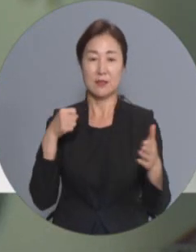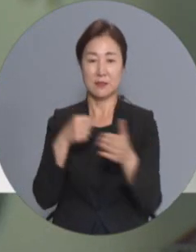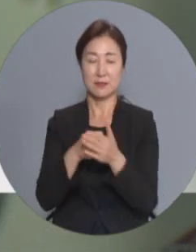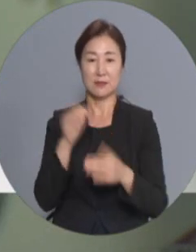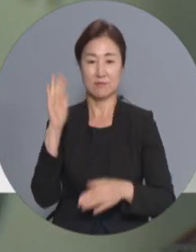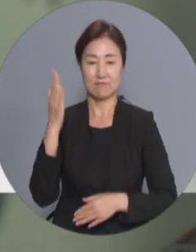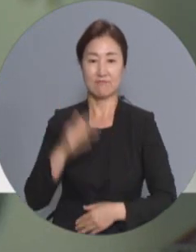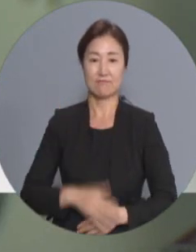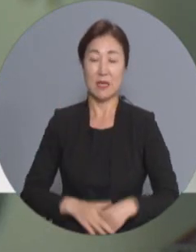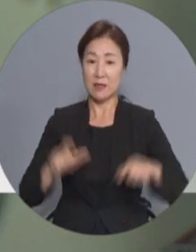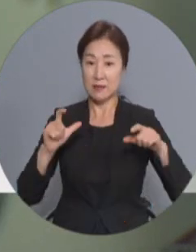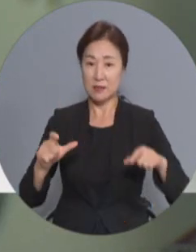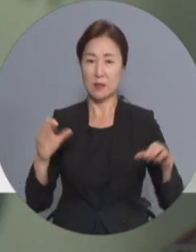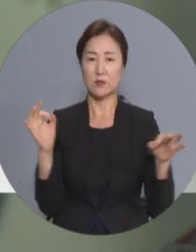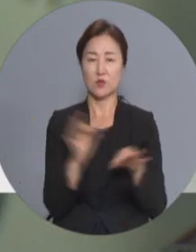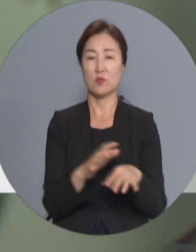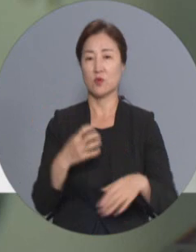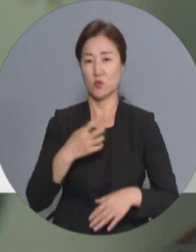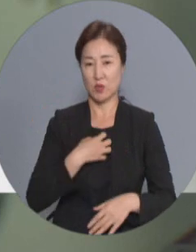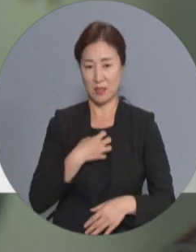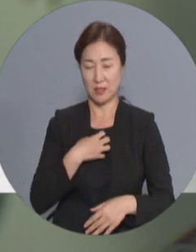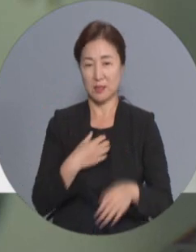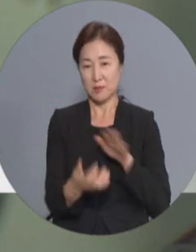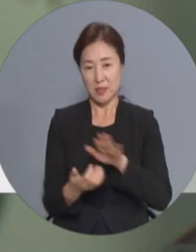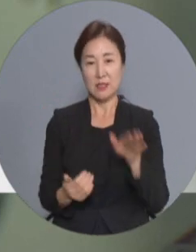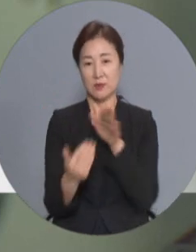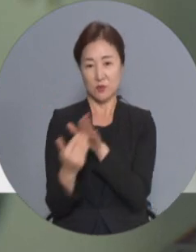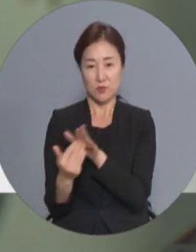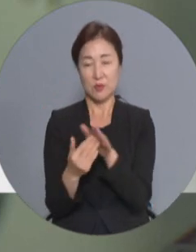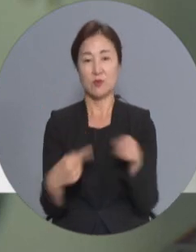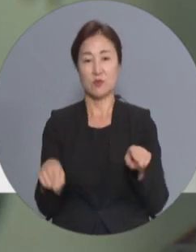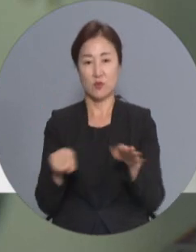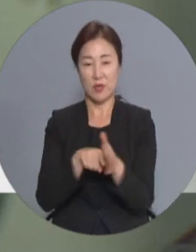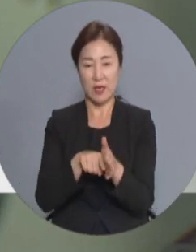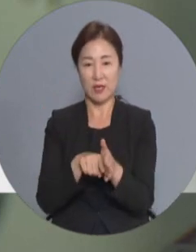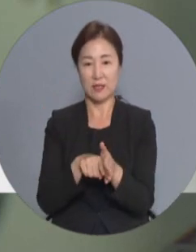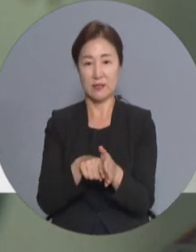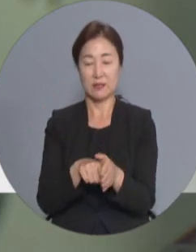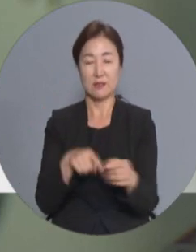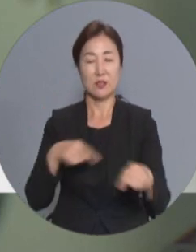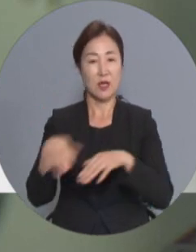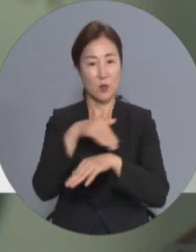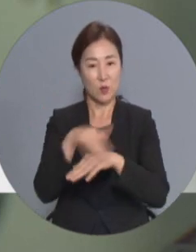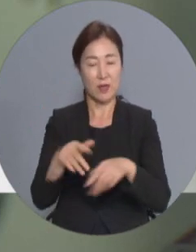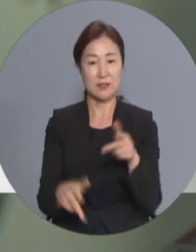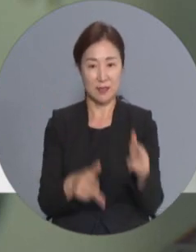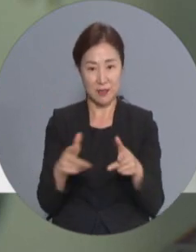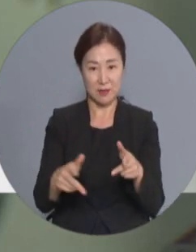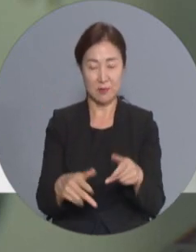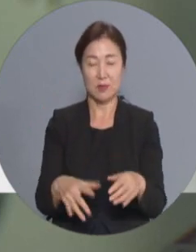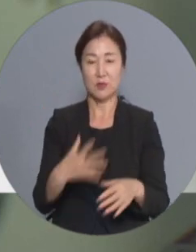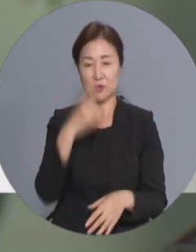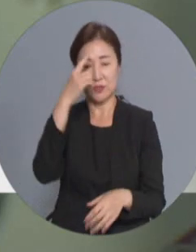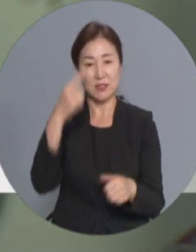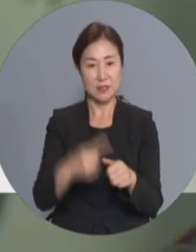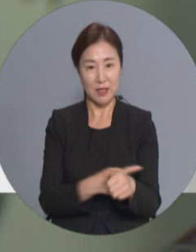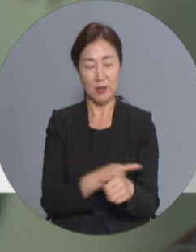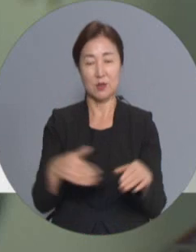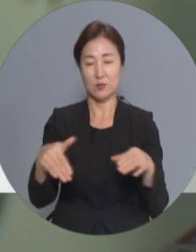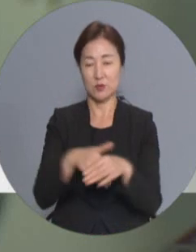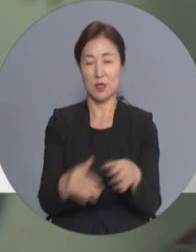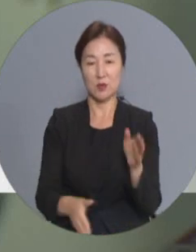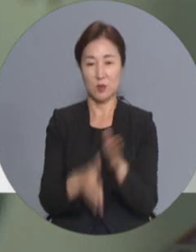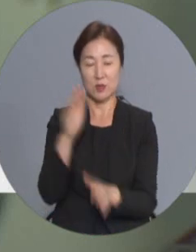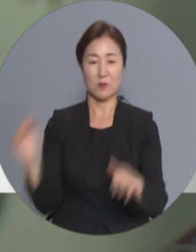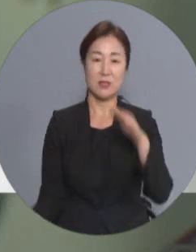지정됐습니다 지방소멸 위기에 대응하기 위한 전략산업 순천시의 생태기반 미래 문화도시 완성을 앞당길